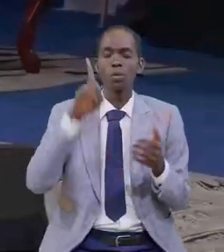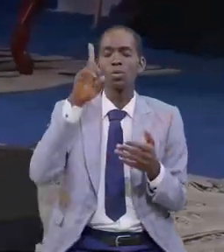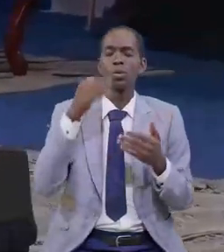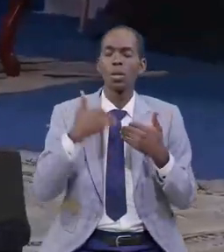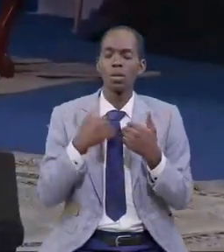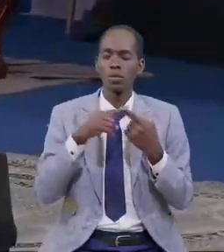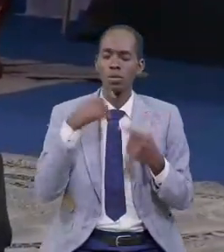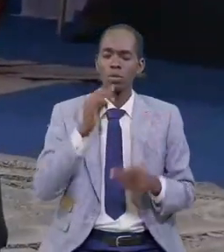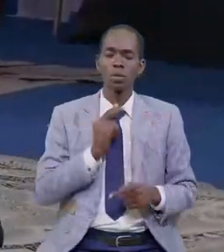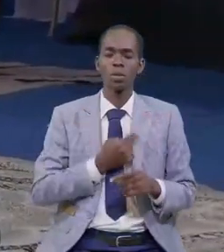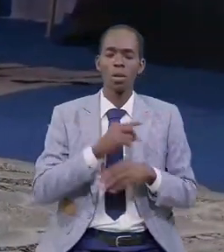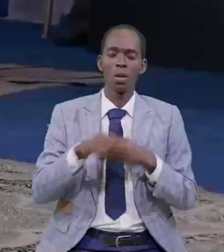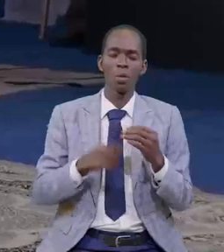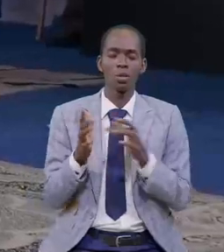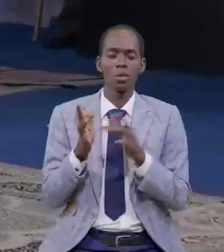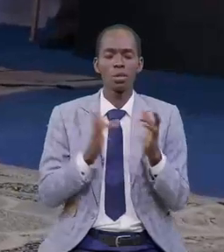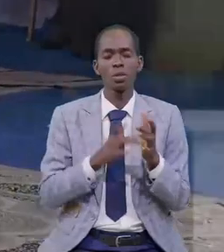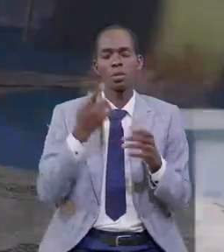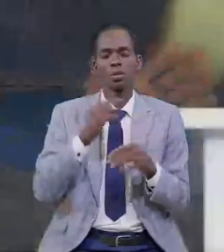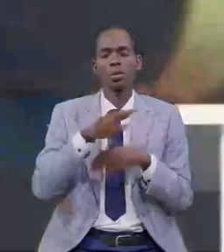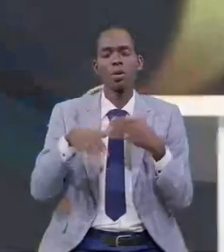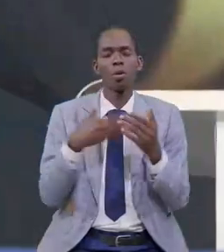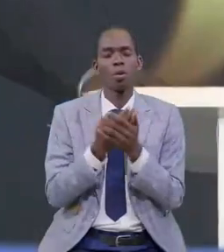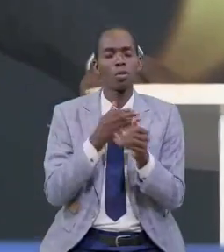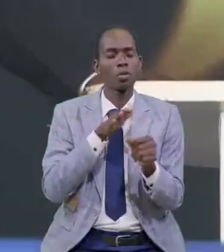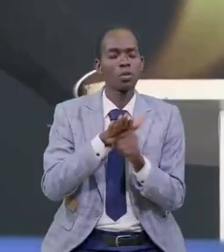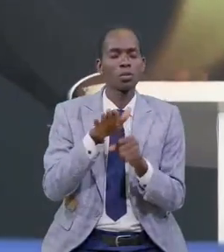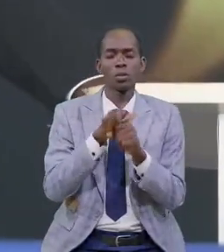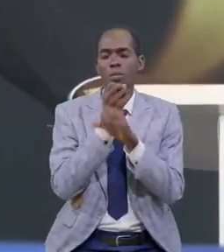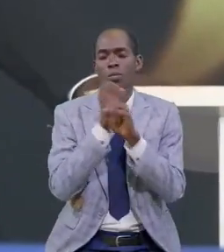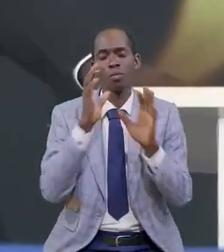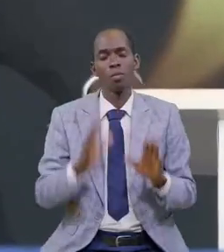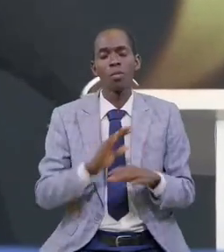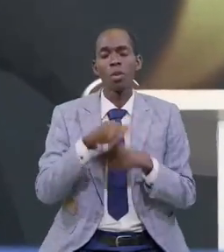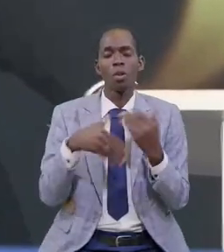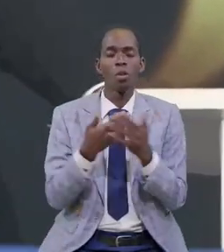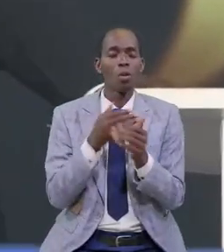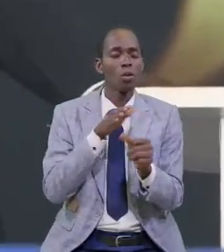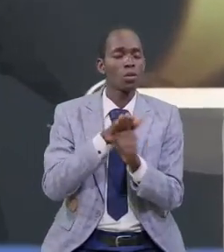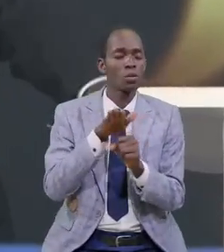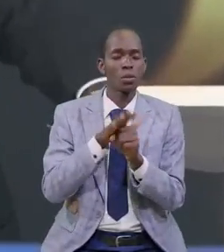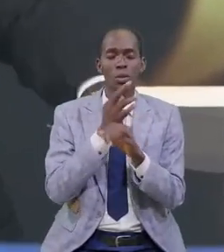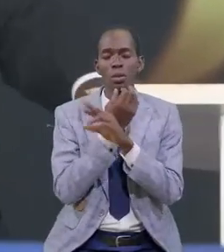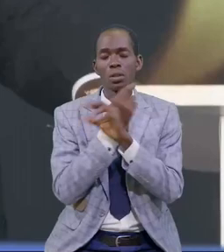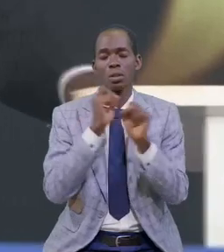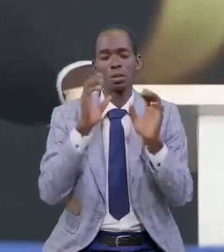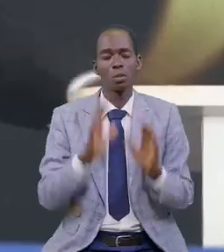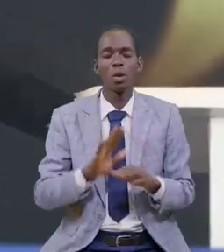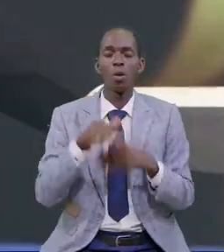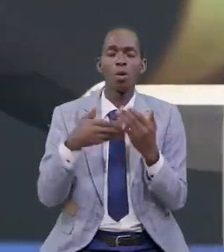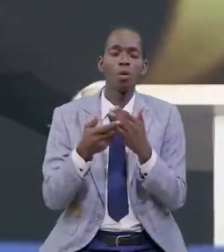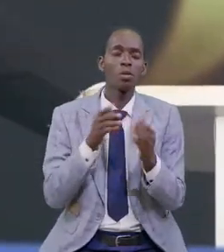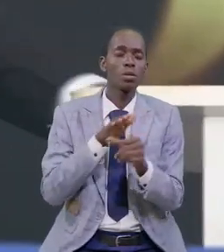de Jésus-Christ le tout suffisant Sauveur le tout suffisant